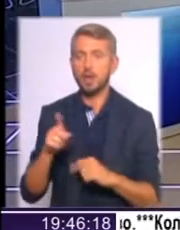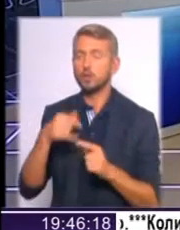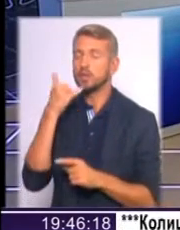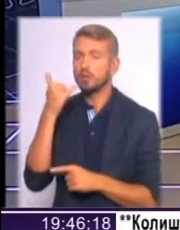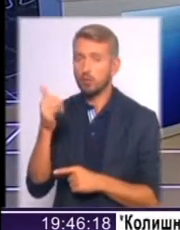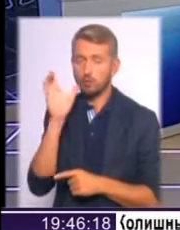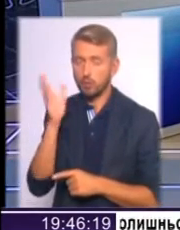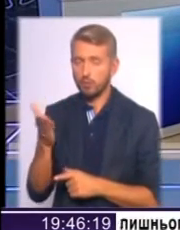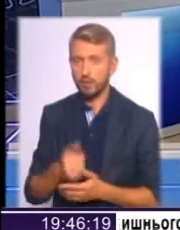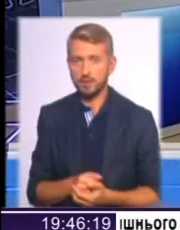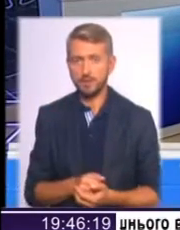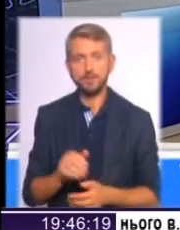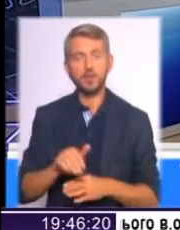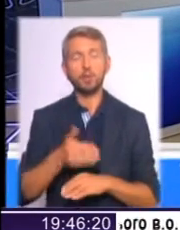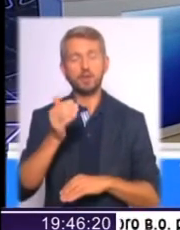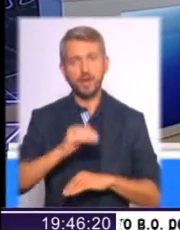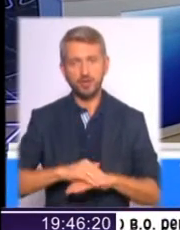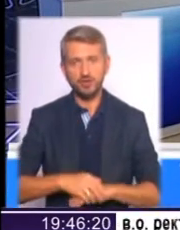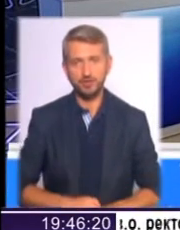ласка. Добрий вечір.